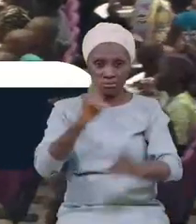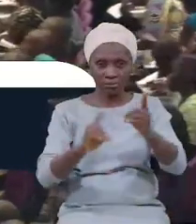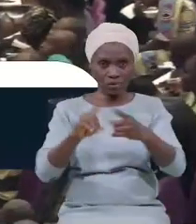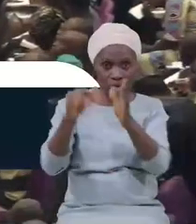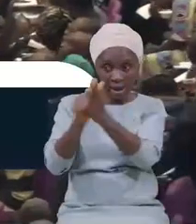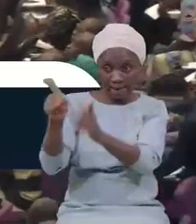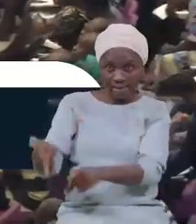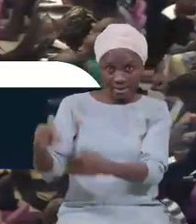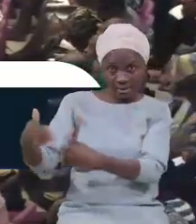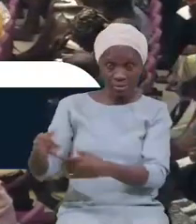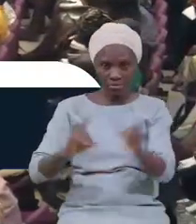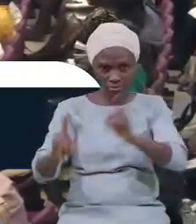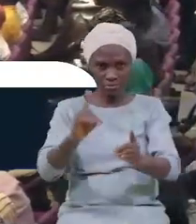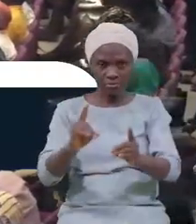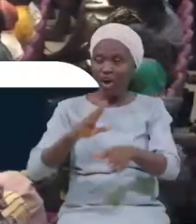suffisante.